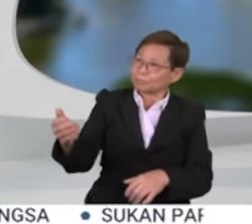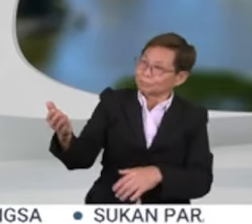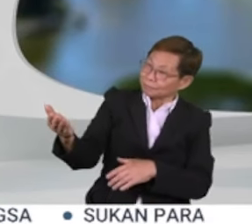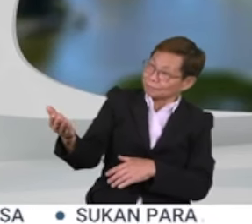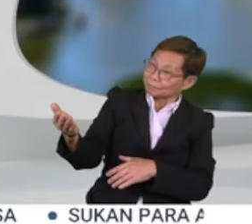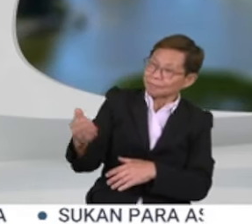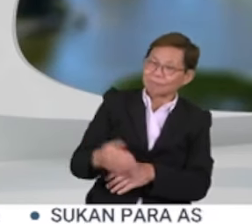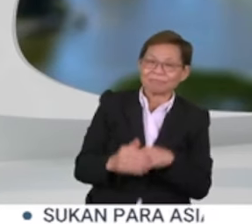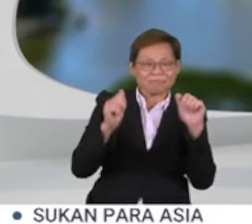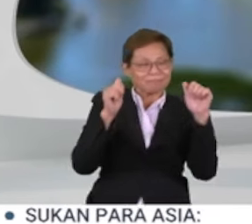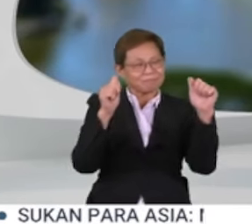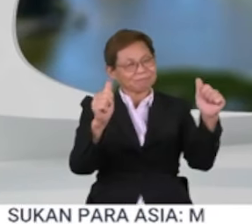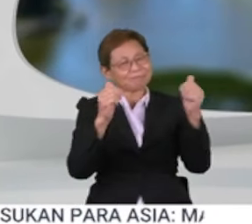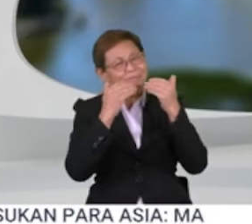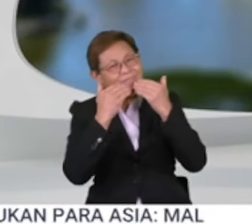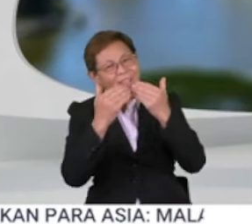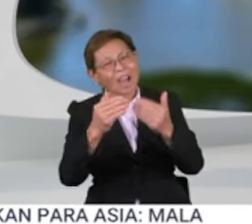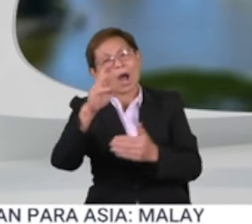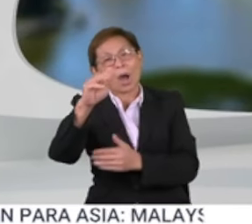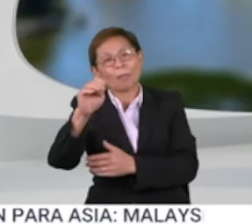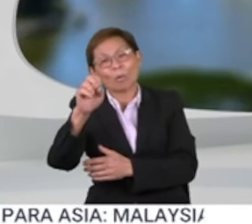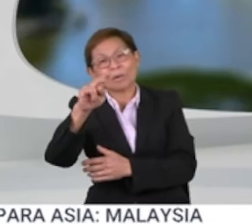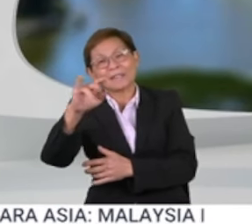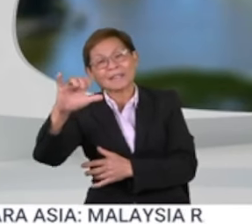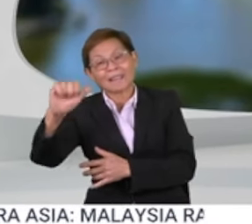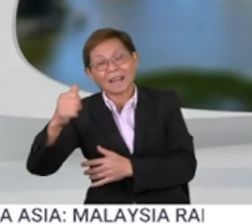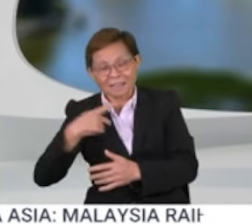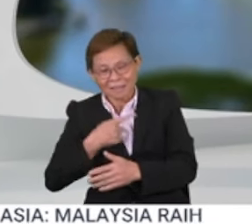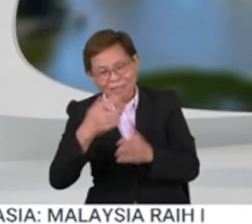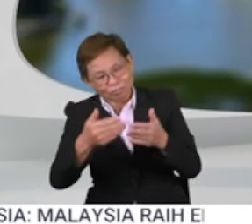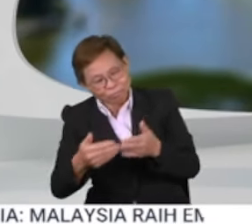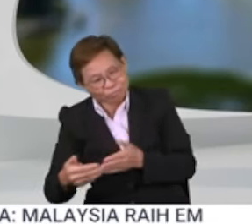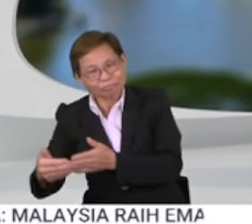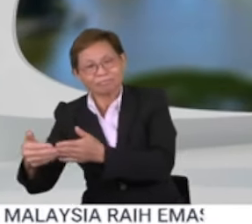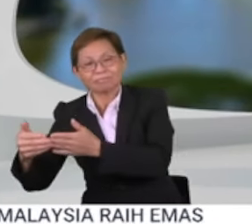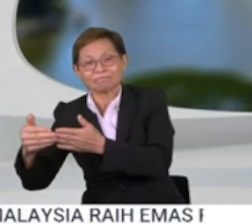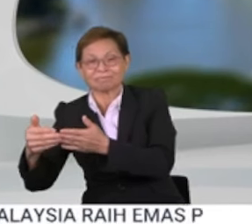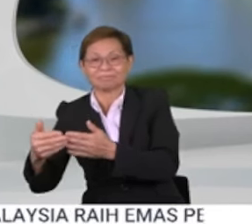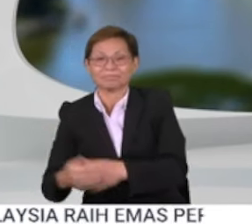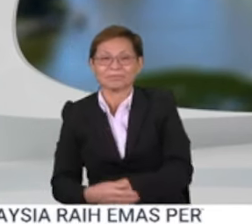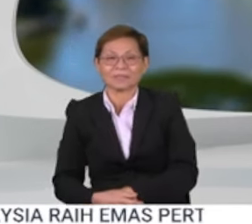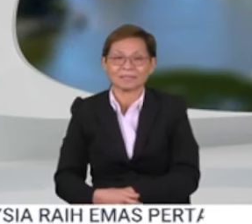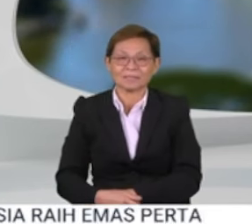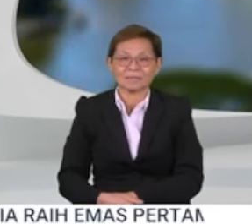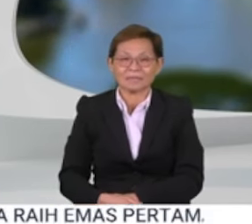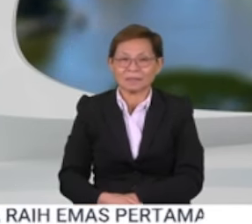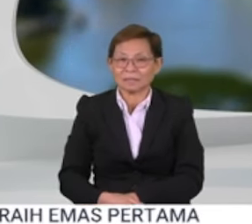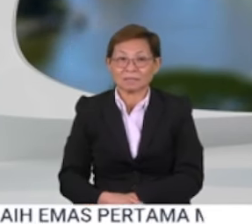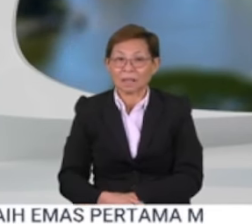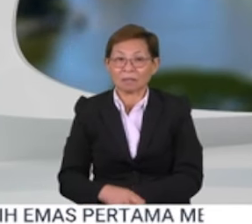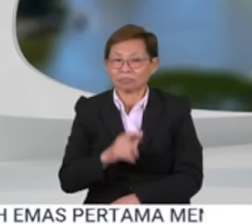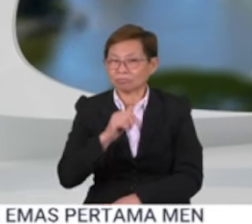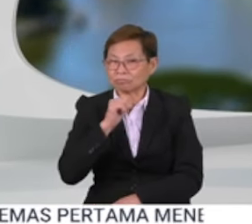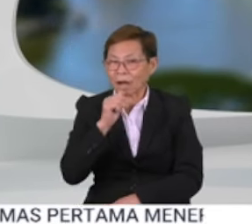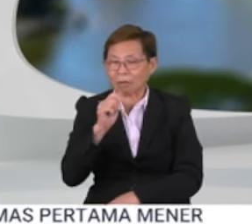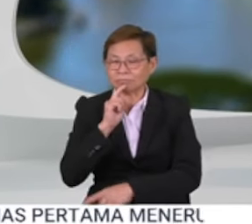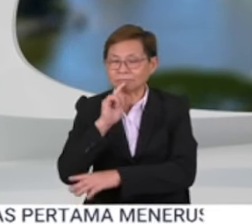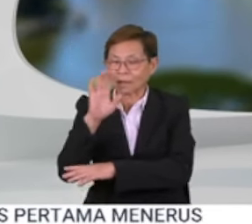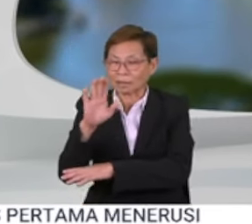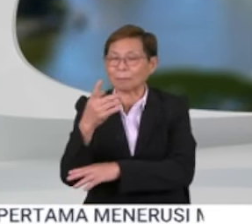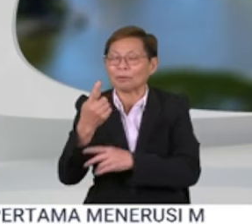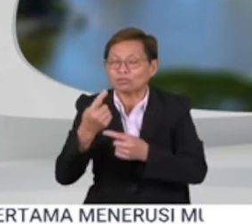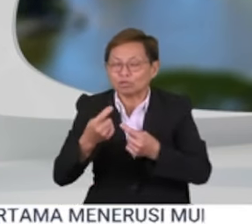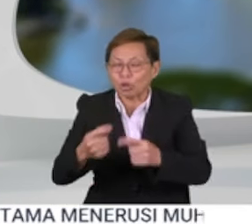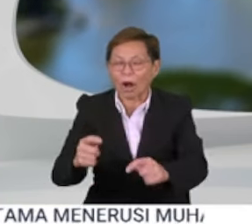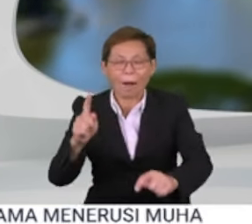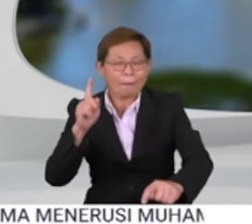Baik, terima kasih Monica. Kita teruskan dengan perkembangan ini. tidak meletakkan janji namun akan berusaha